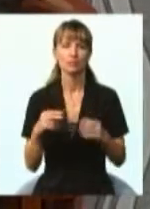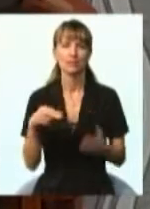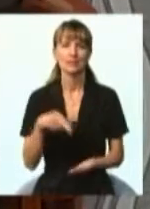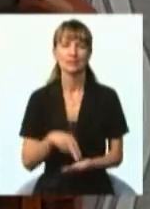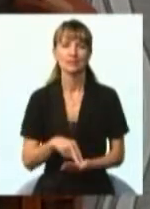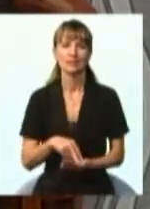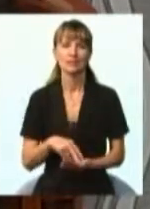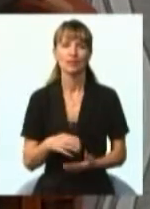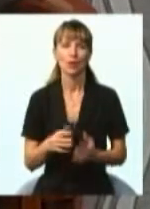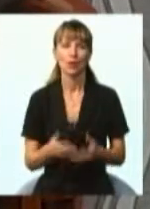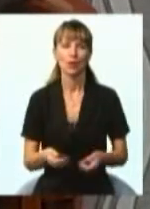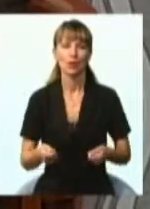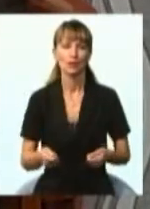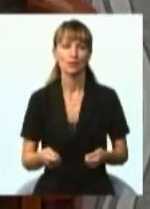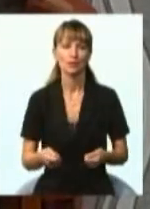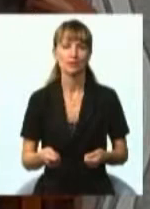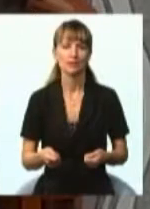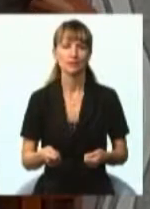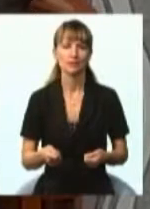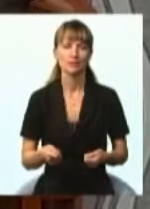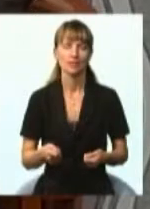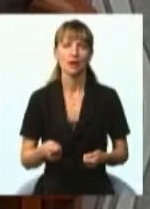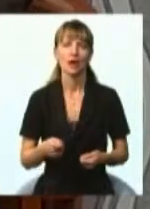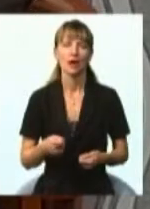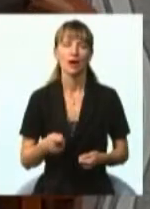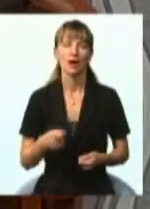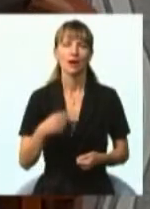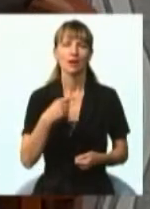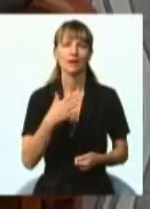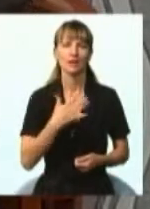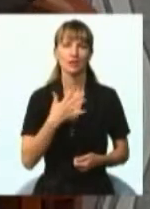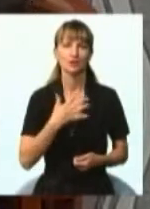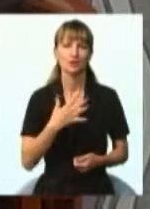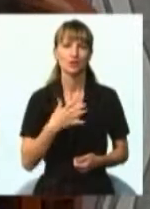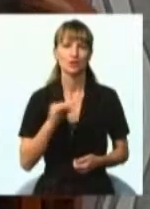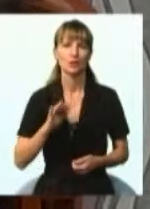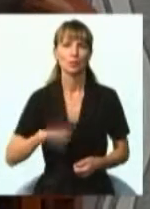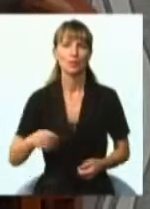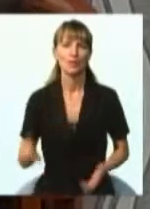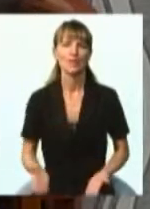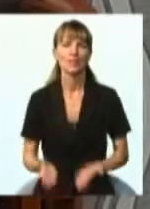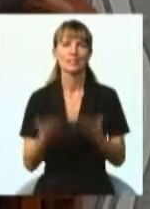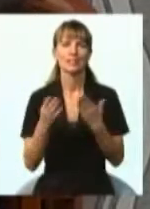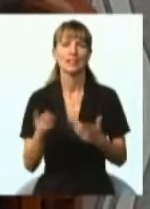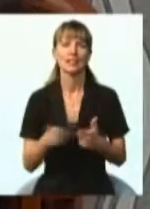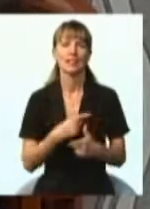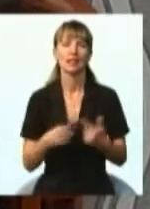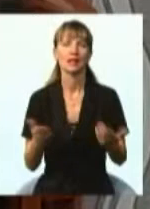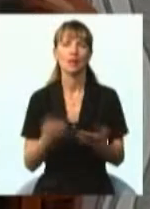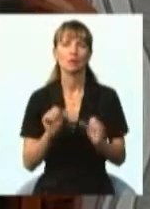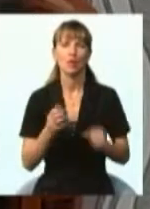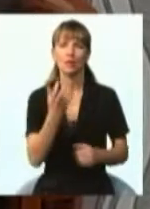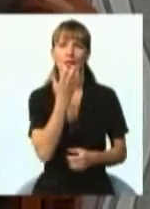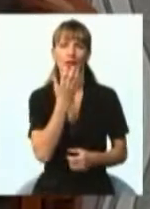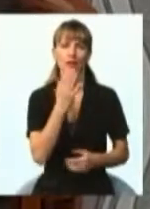В кошик, напевно, да? Хекаєш, коли воно там повітря там гаряче більш стане. І потім вона злітає. Чи як можна нагріти повітря